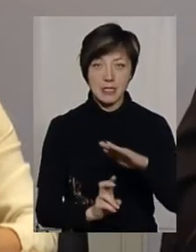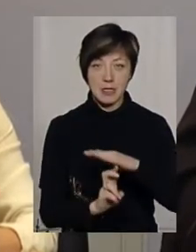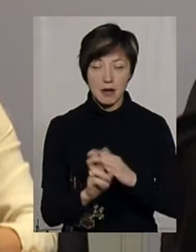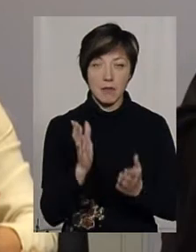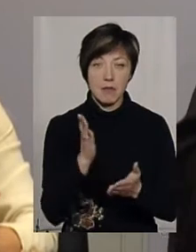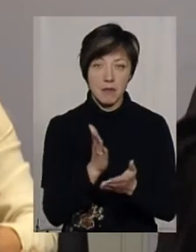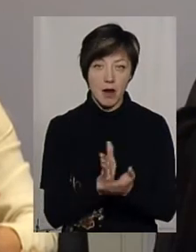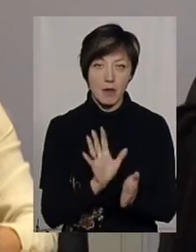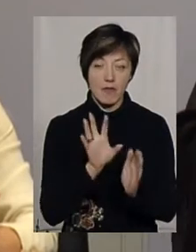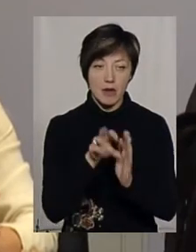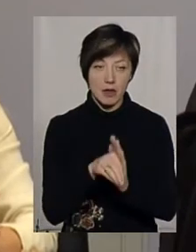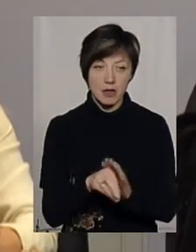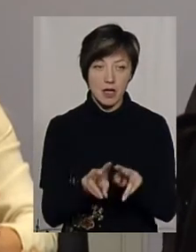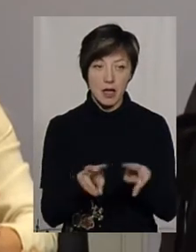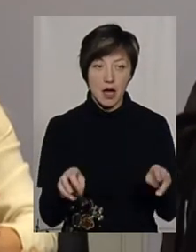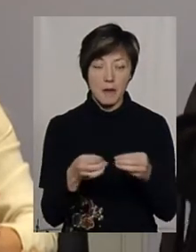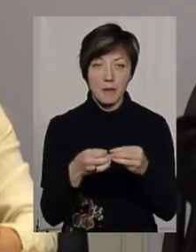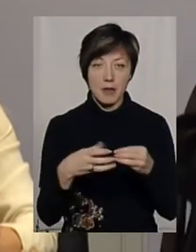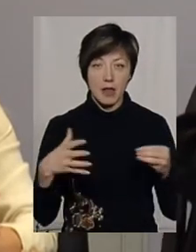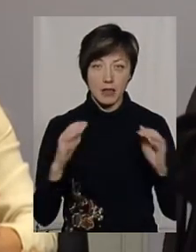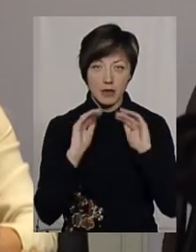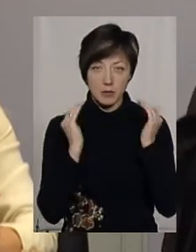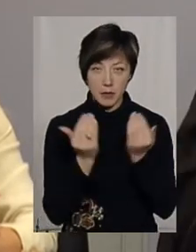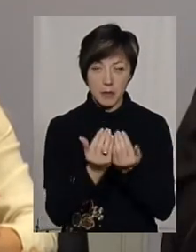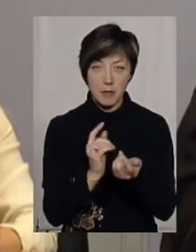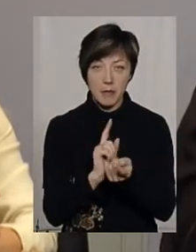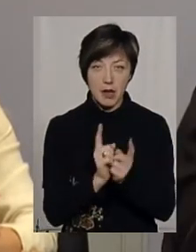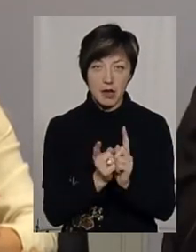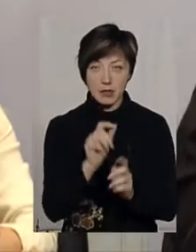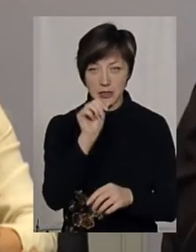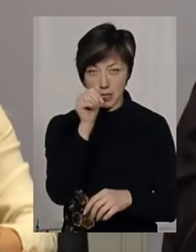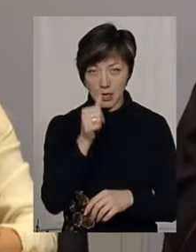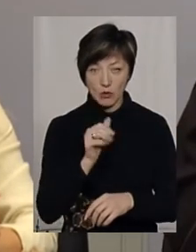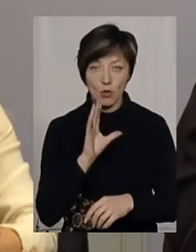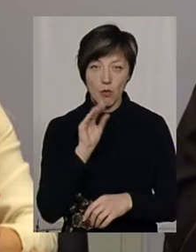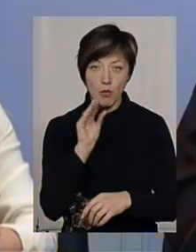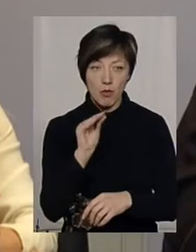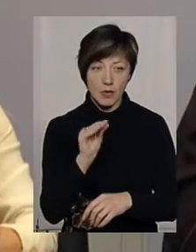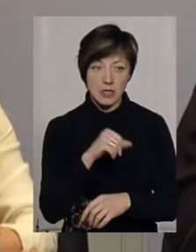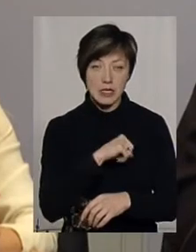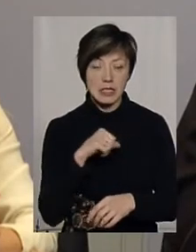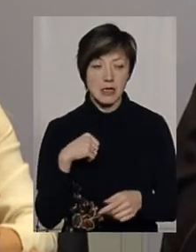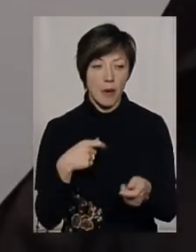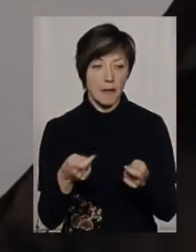входження як 15-та автокефальна, що в перекладі з грецької мови означає «сам керую».